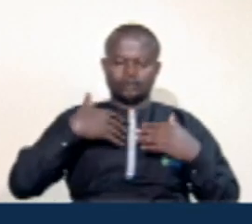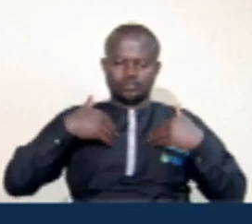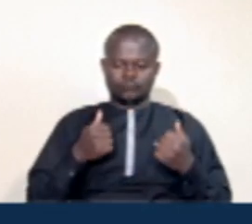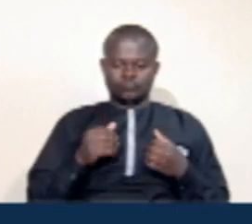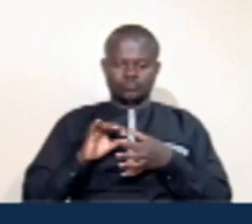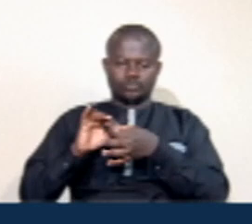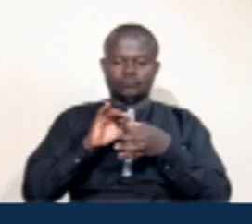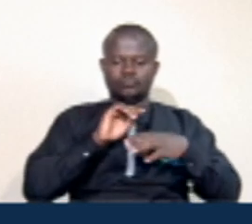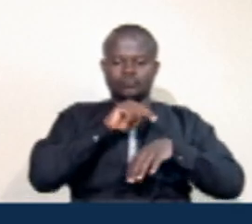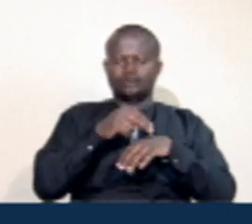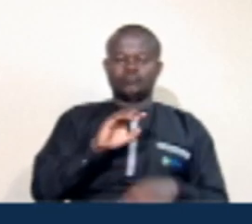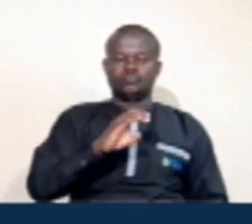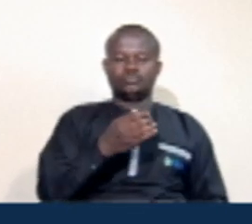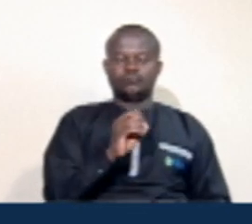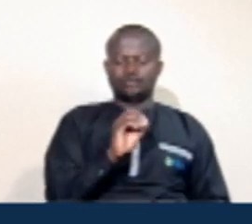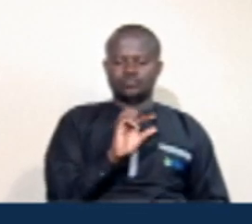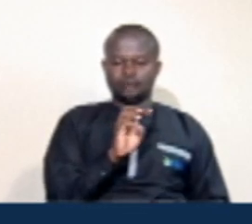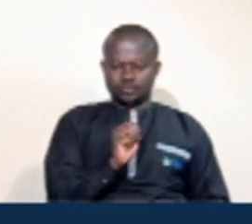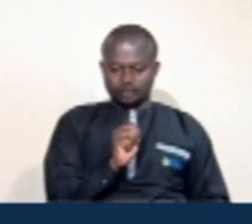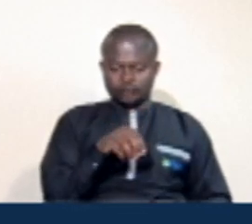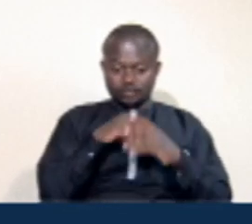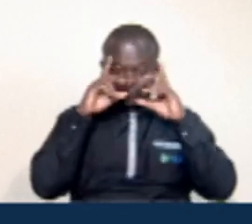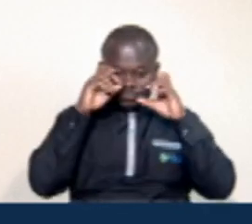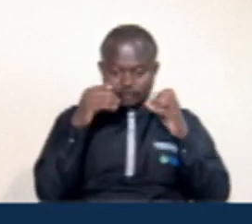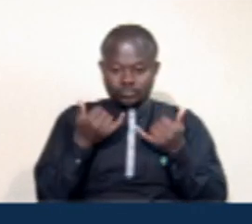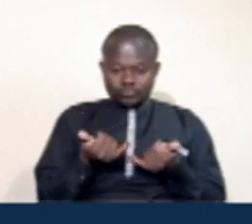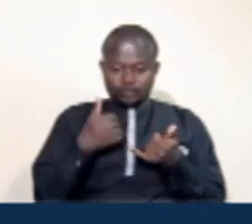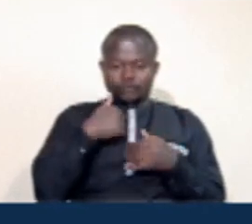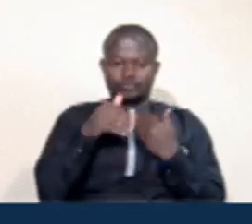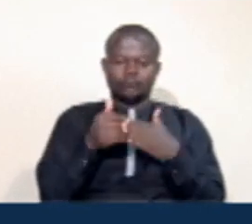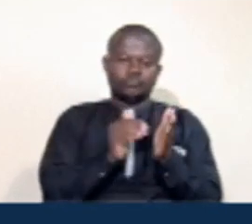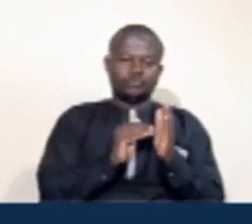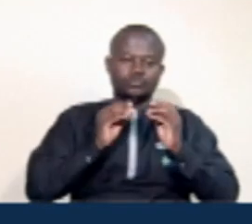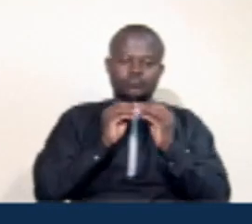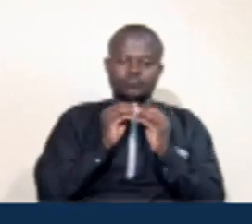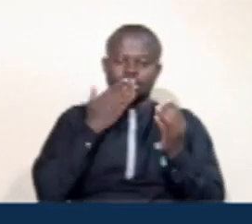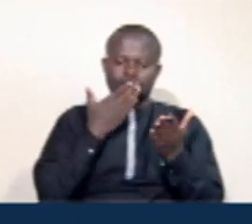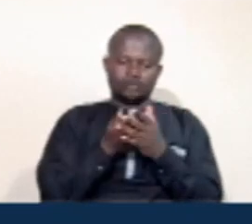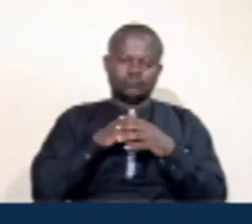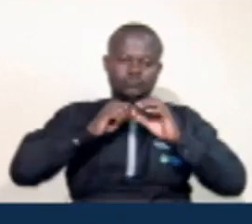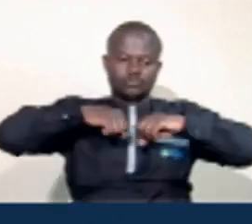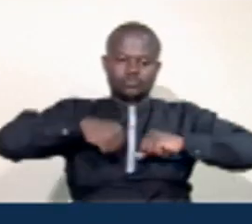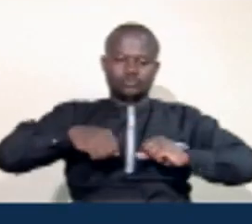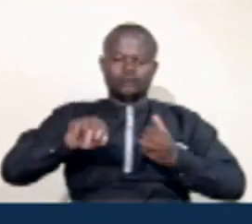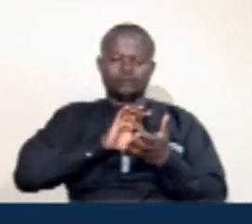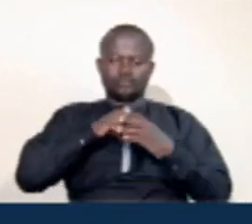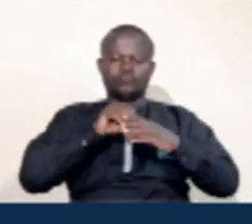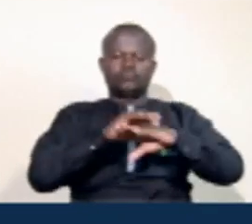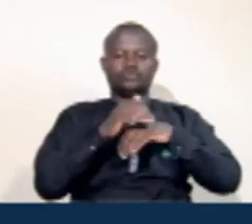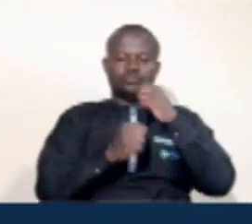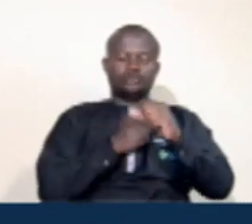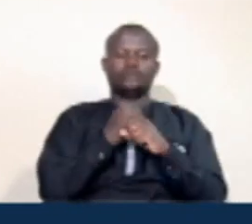habaye intangiriro za Commonwealth of Nations mu isura ifite ubu. Ibi byongeye kumvikanwaho neza mu masezerano yasinywe mu Bwongereza mu